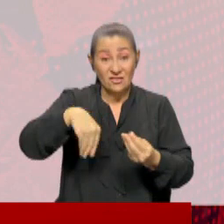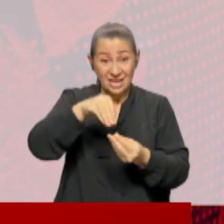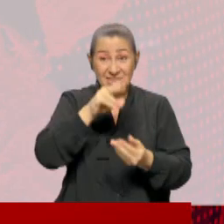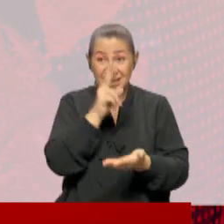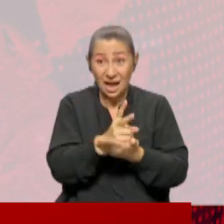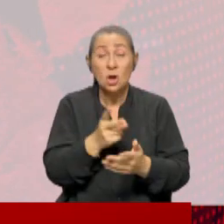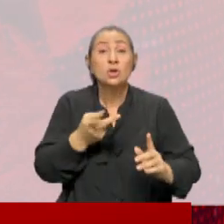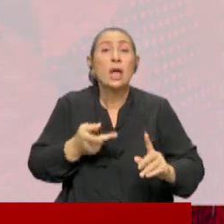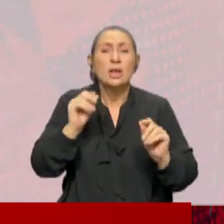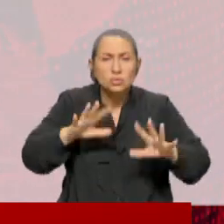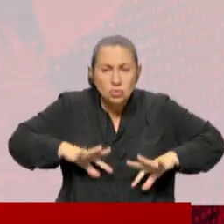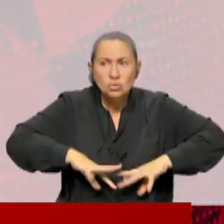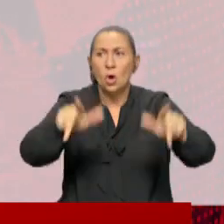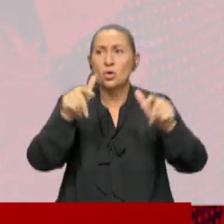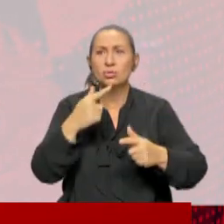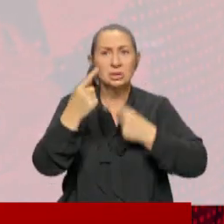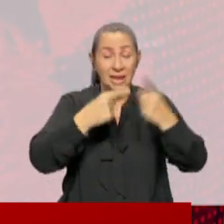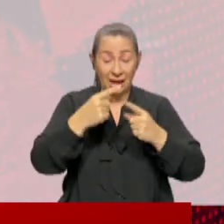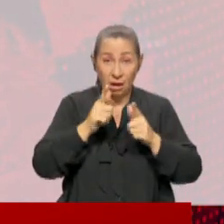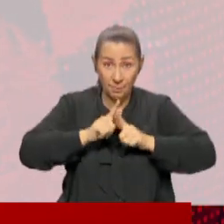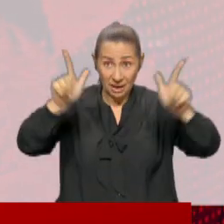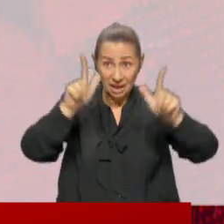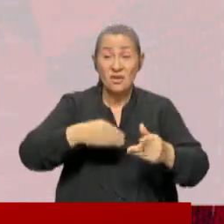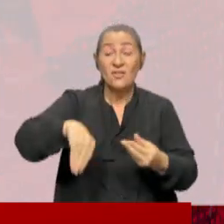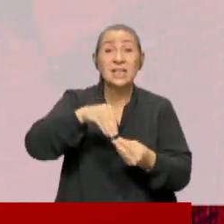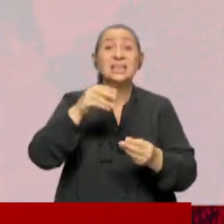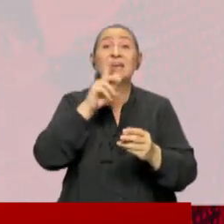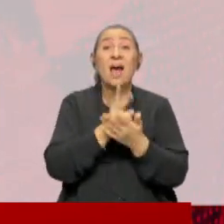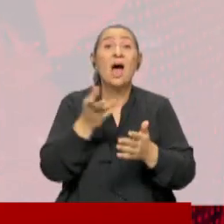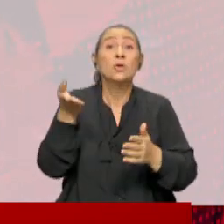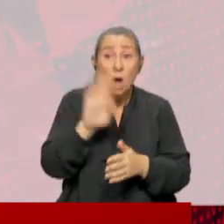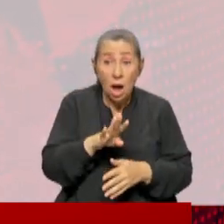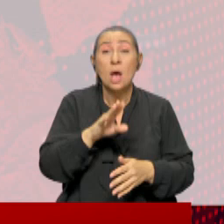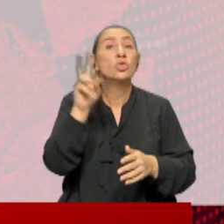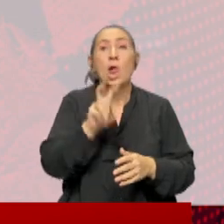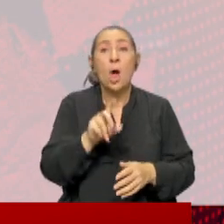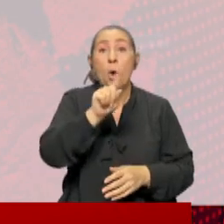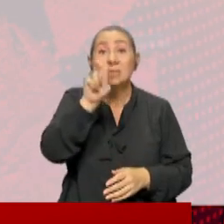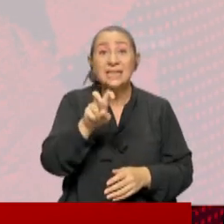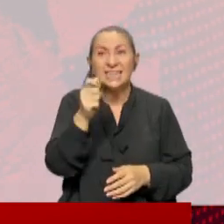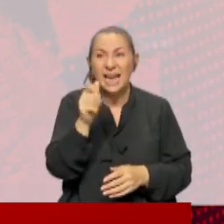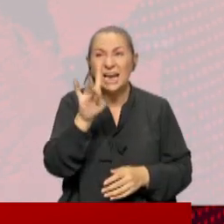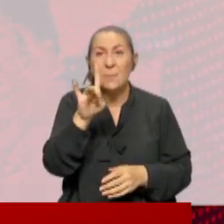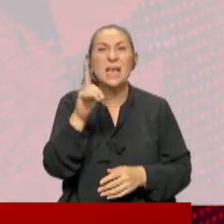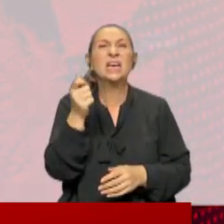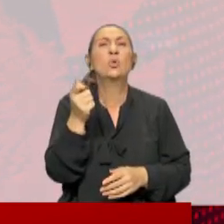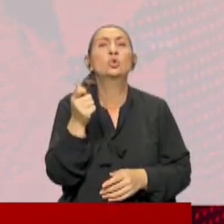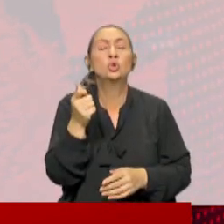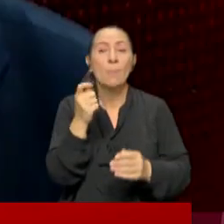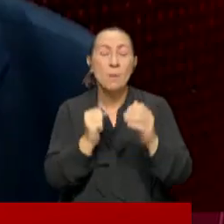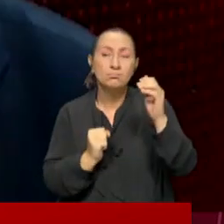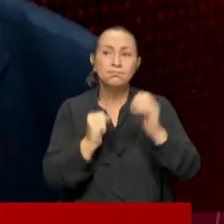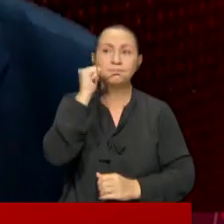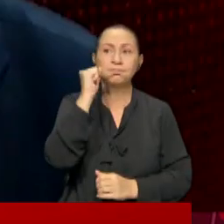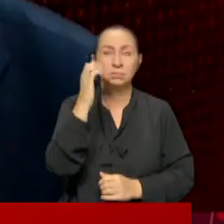kararına soygun düzeni diyerek ses yükseltirken faiz kararının ardından dolar da 18 lira 41 kuruşla tarihi seviyesini